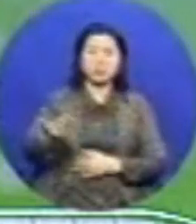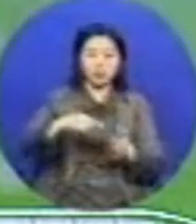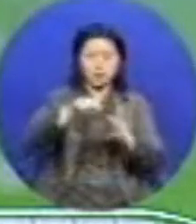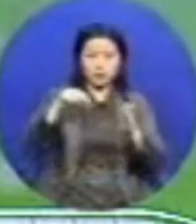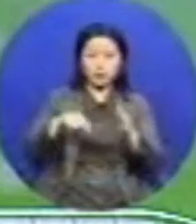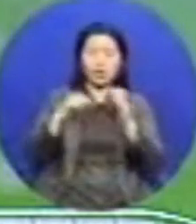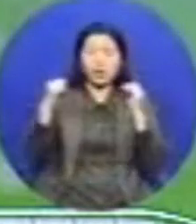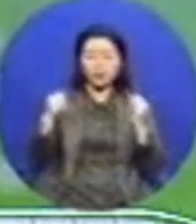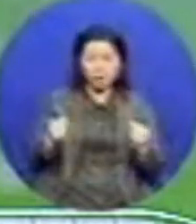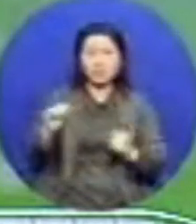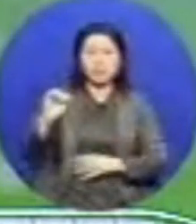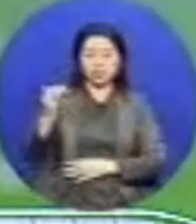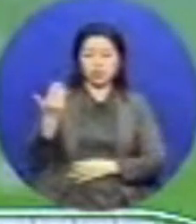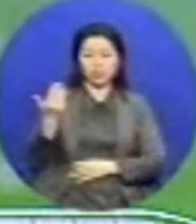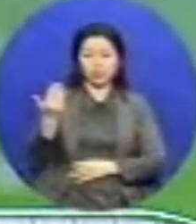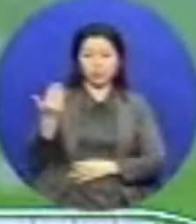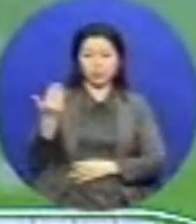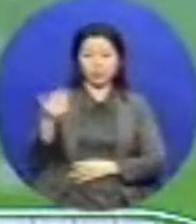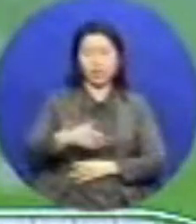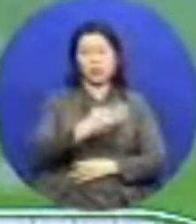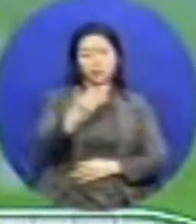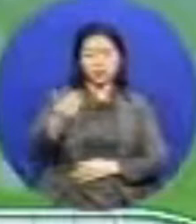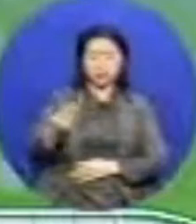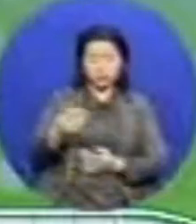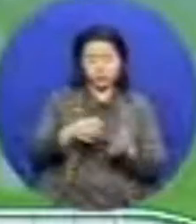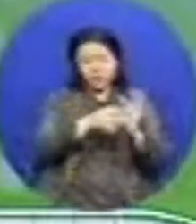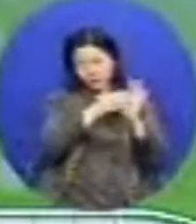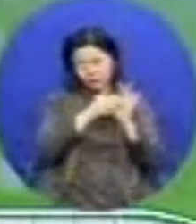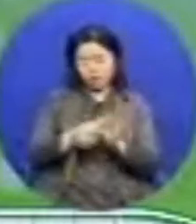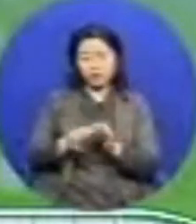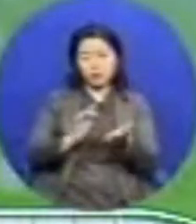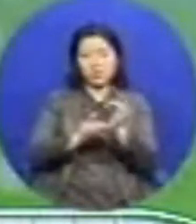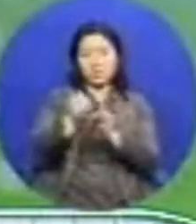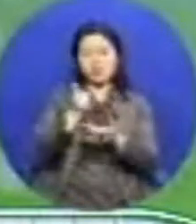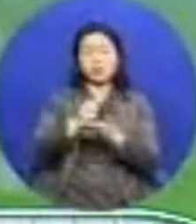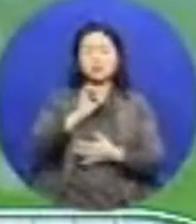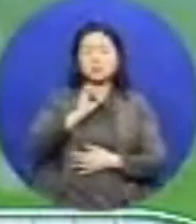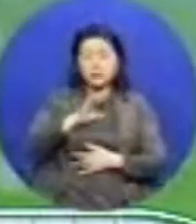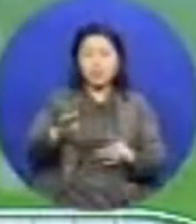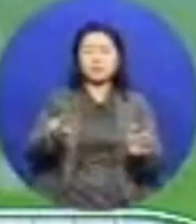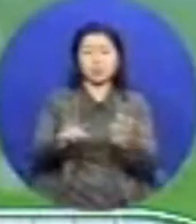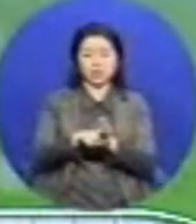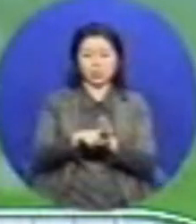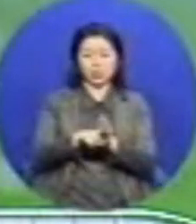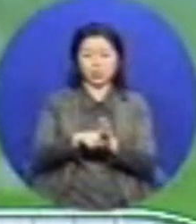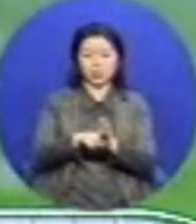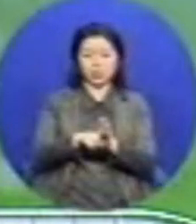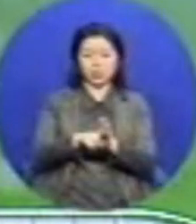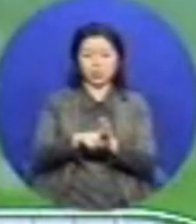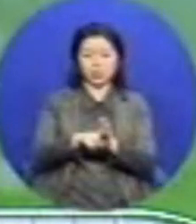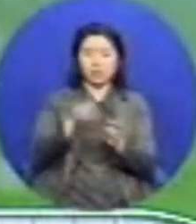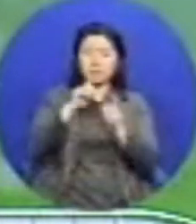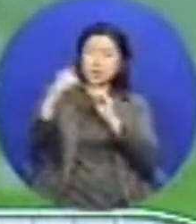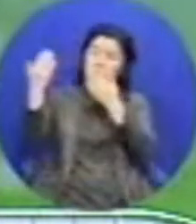예수님은 저에게 계속 예수님만 믿으라고 하세요 예수님만 믿으라